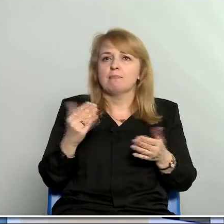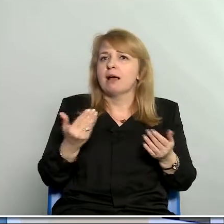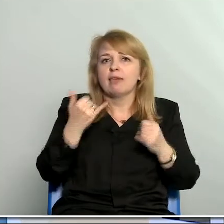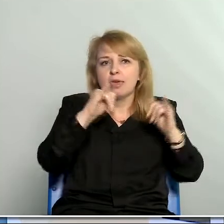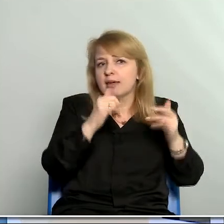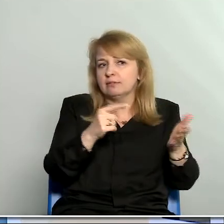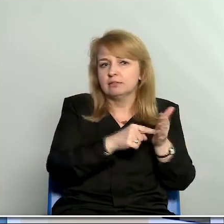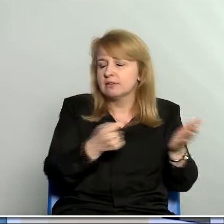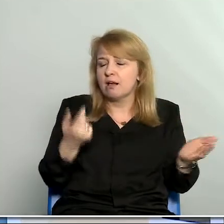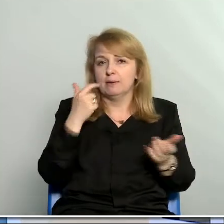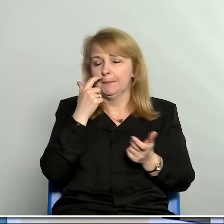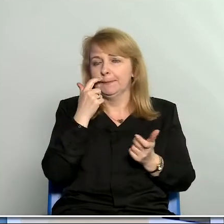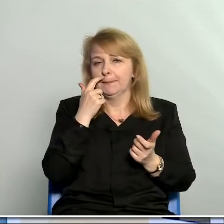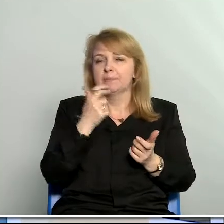innego.